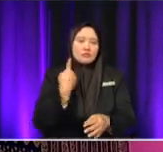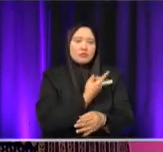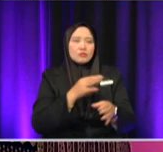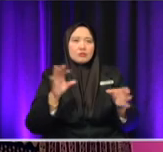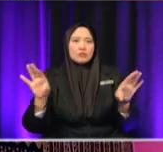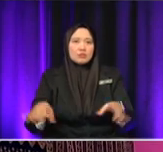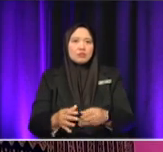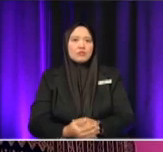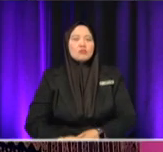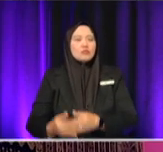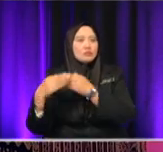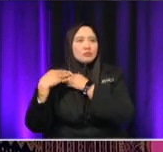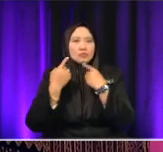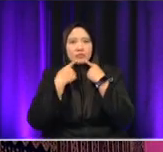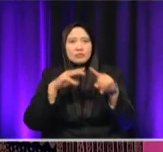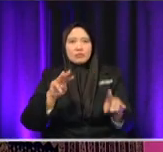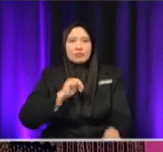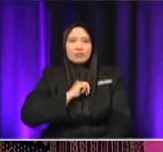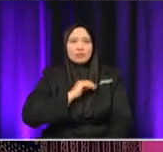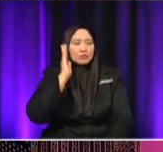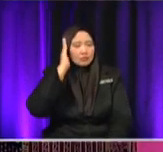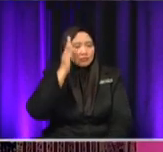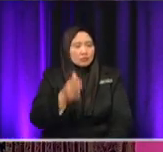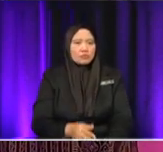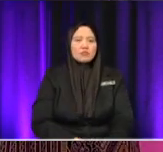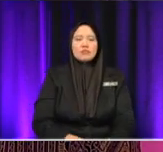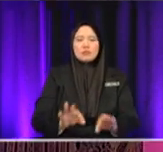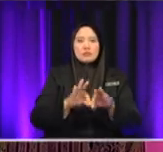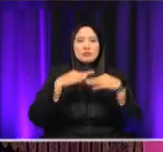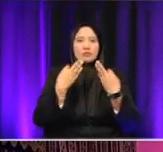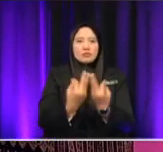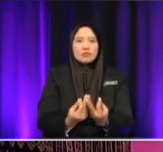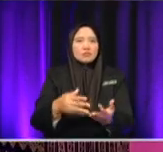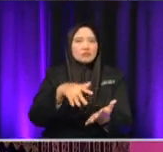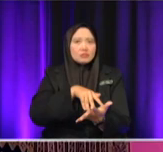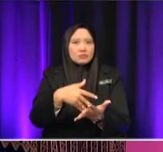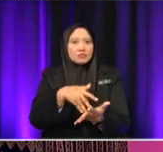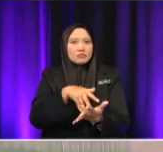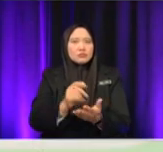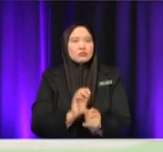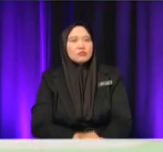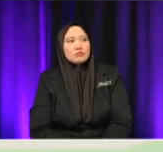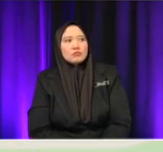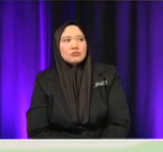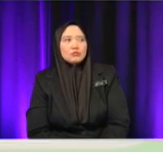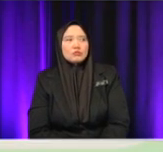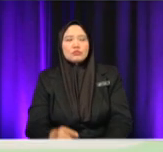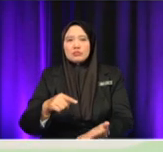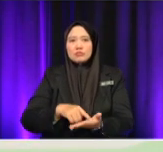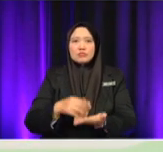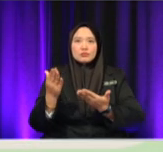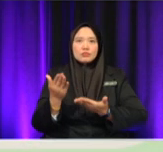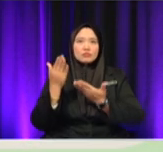kepincangan dalam sebuah keluarga Oke ini adalah jawaban Ustadzah boleh-boleh Ambillah sebagai jawaban cadangan